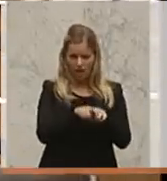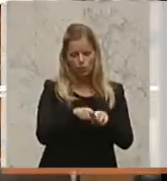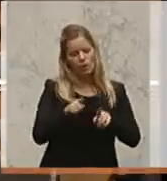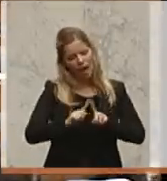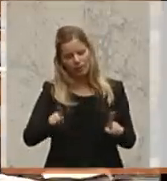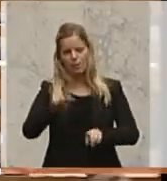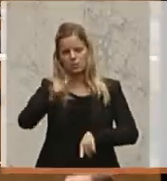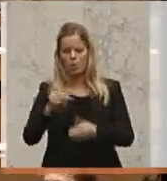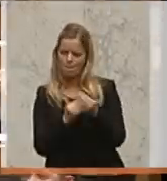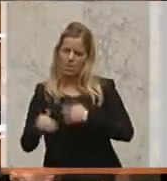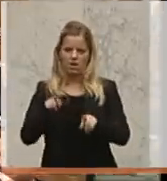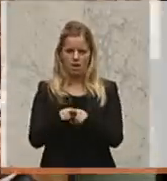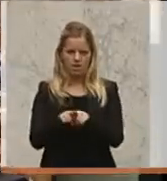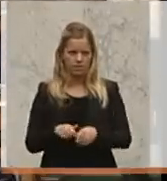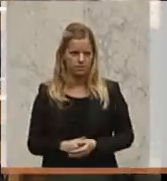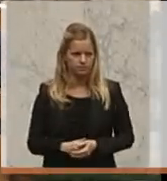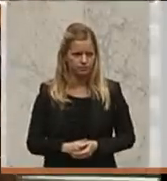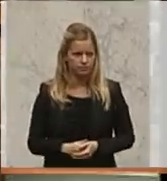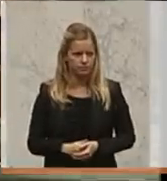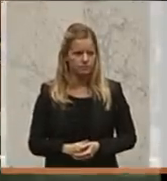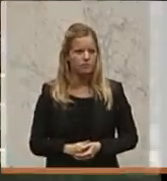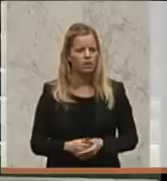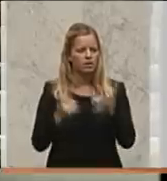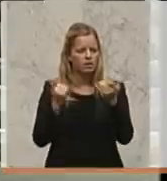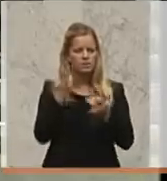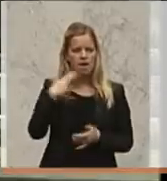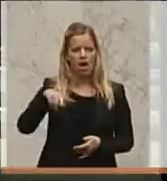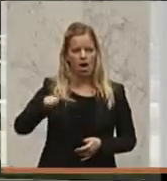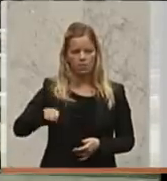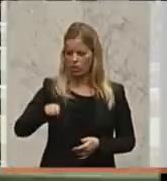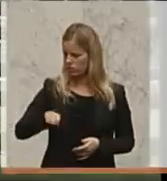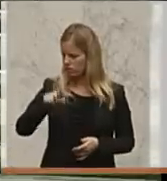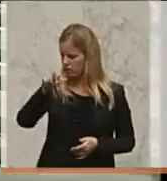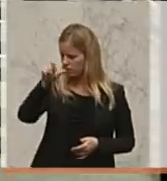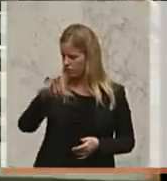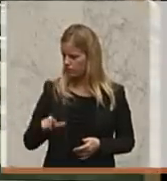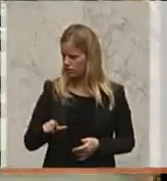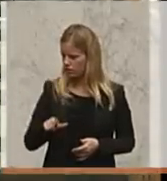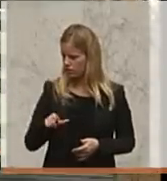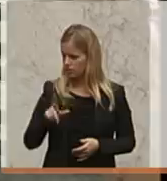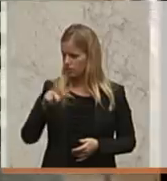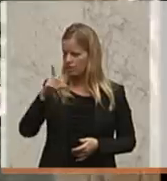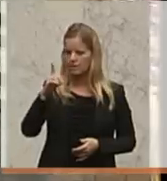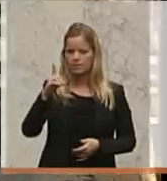Herr Abgeordneter Diplom-Ingenieur Gerhard Deineck ist am Wort.